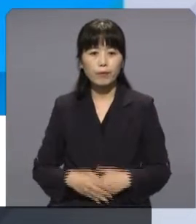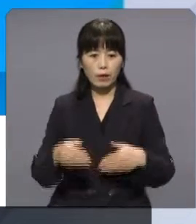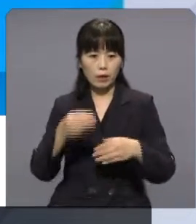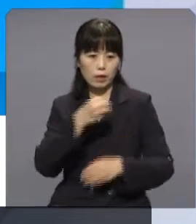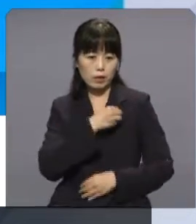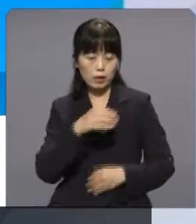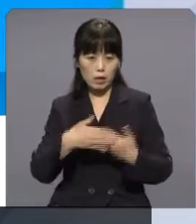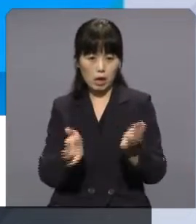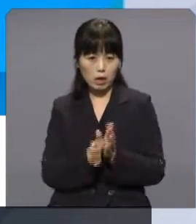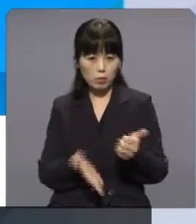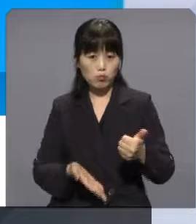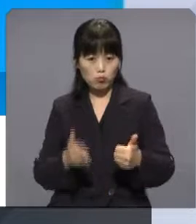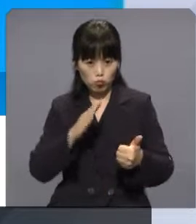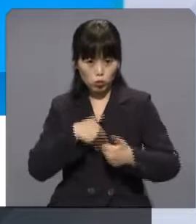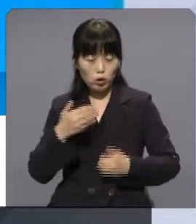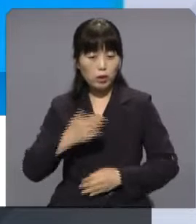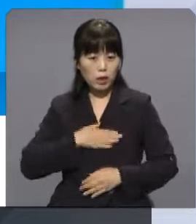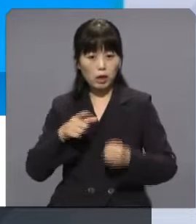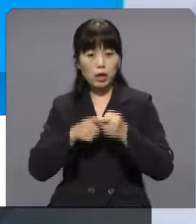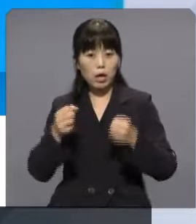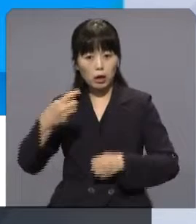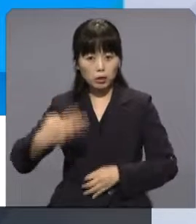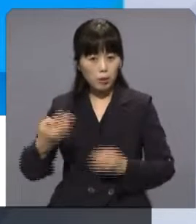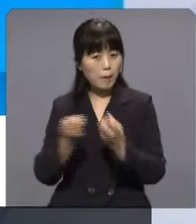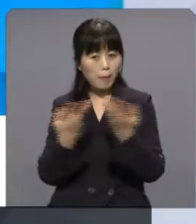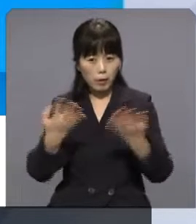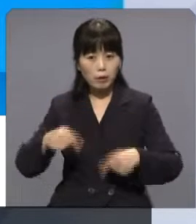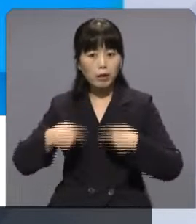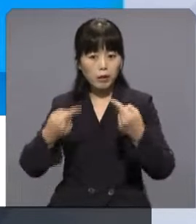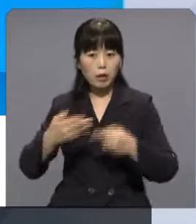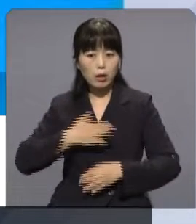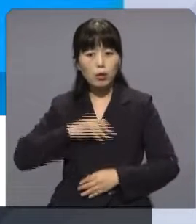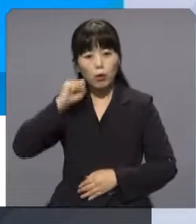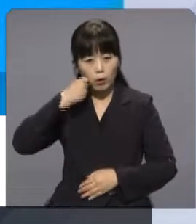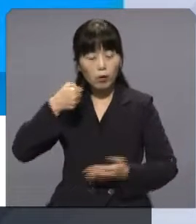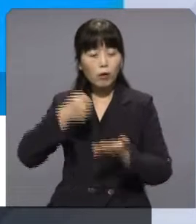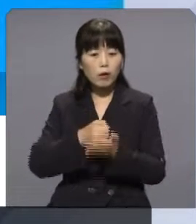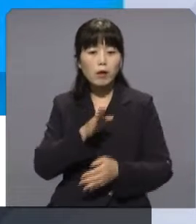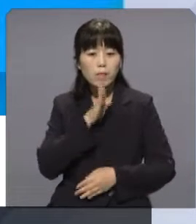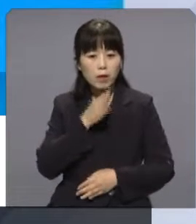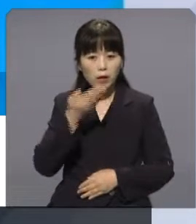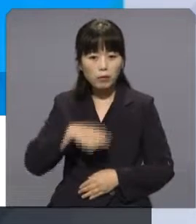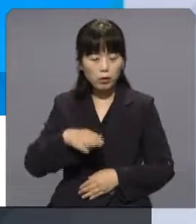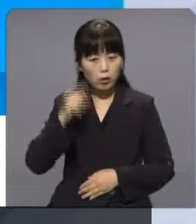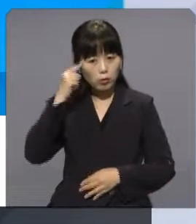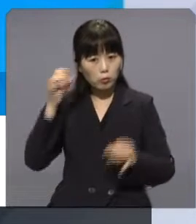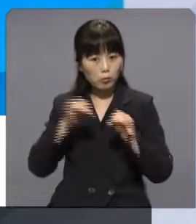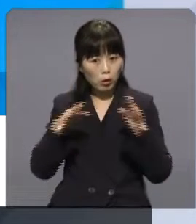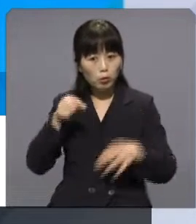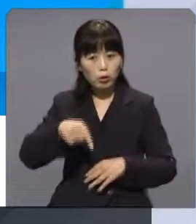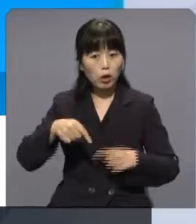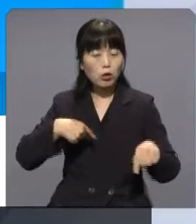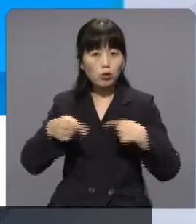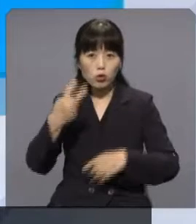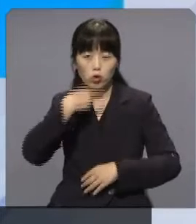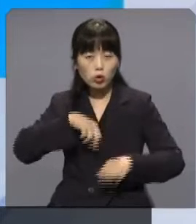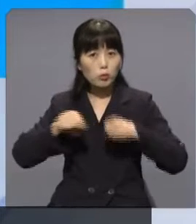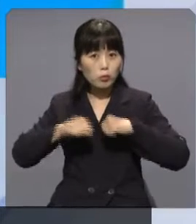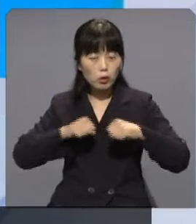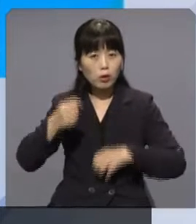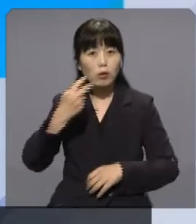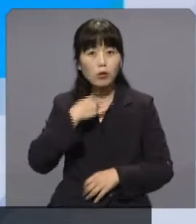당이 불러서 내가 개항을 해 어쩔 수 없이 나갔다. 나도 어려운 결정을 한 거다라고 얘기를 했는데 뜻밖으로 이게 정치적 이중